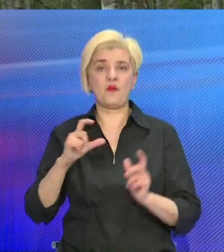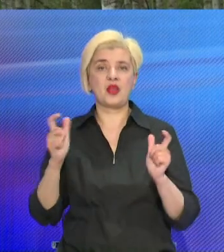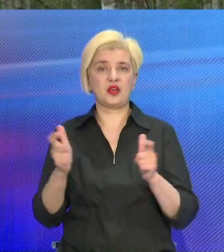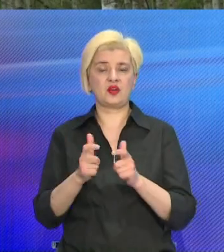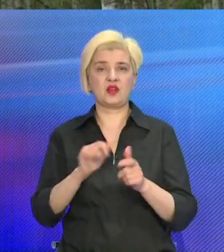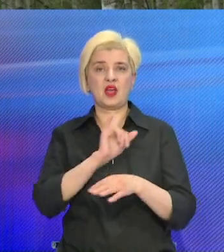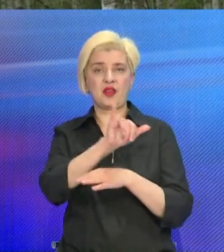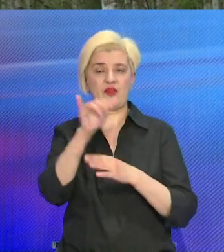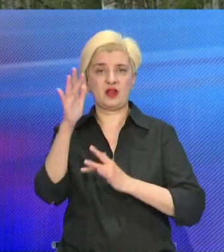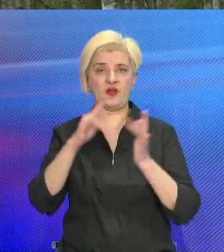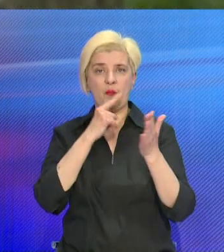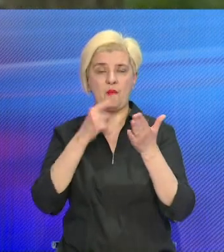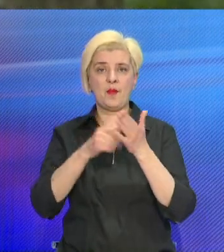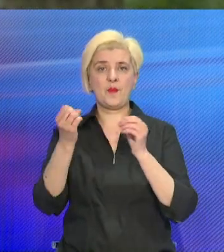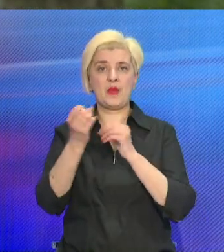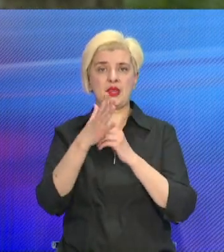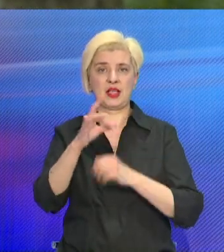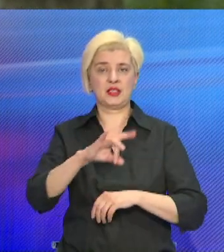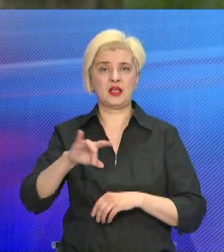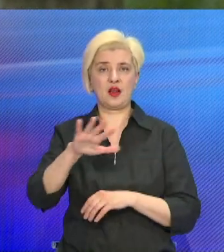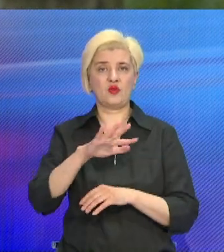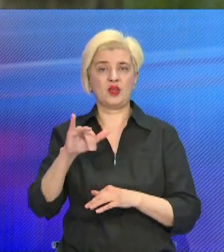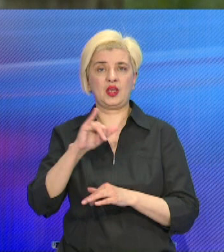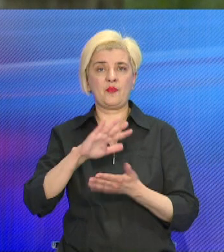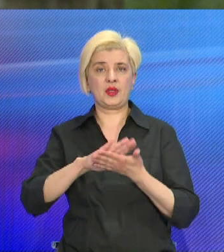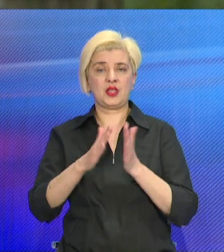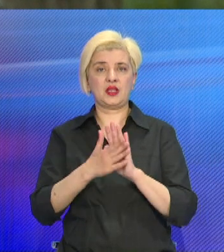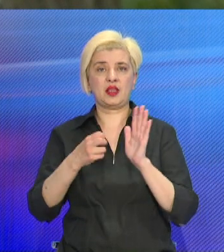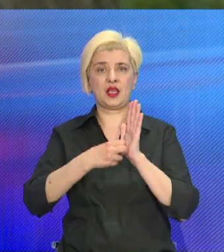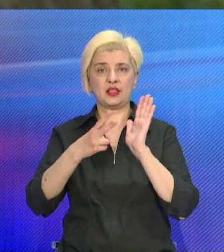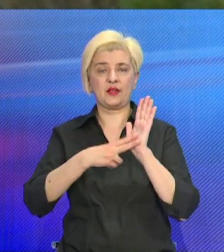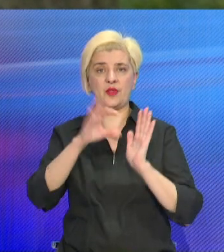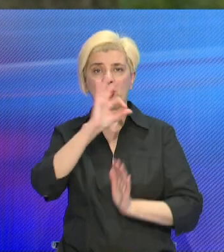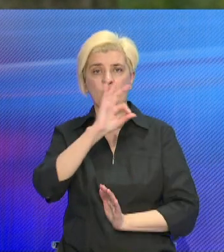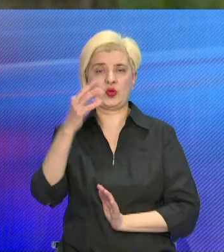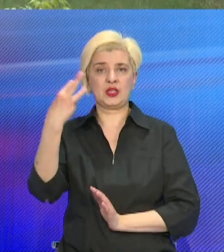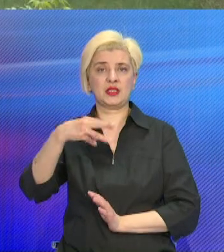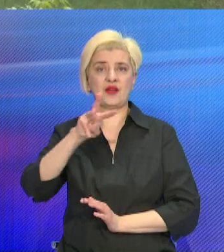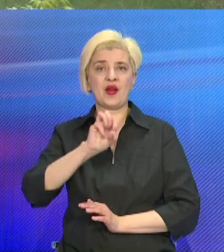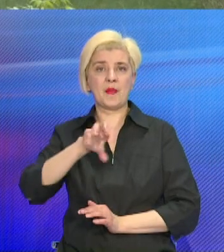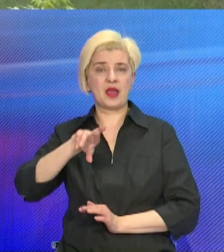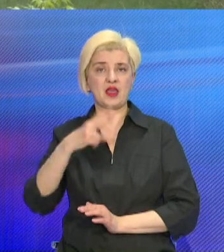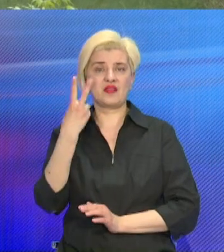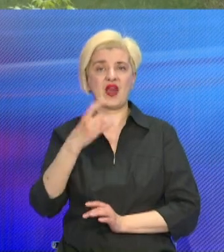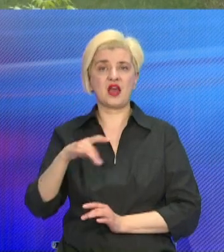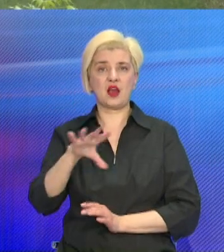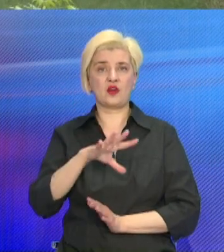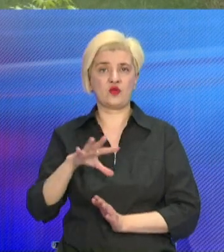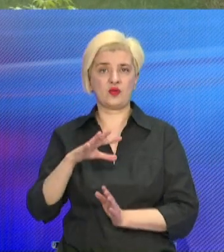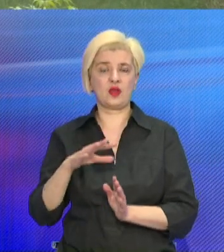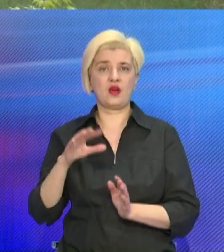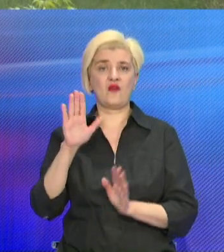обмежование на наведывание лесов трапили 15 районов. И по стане на 17.00 30 мая два районы